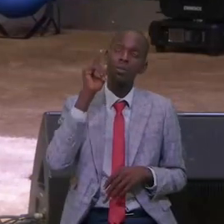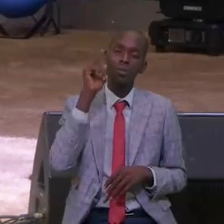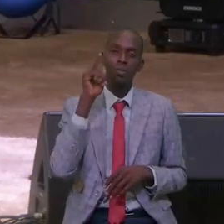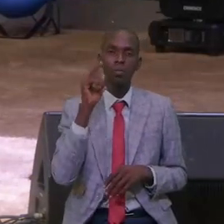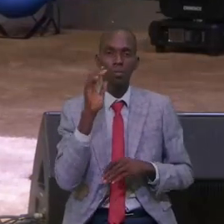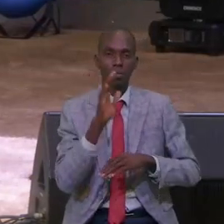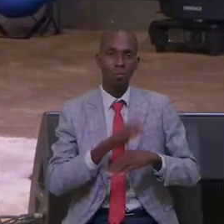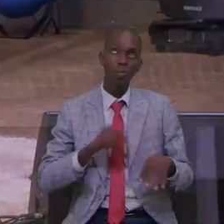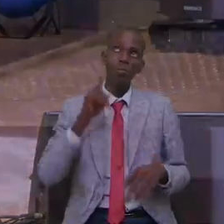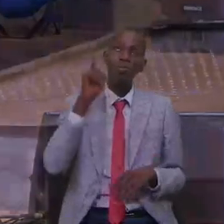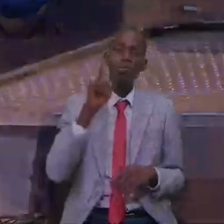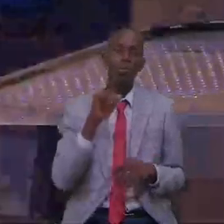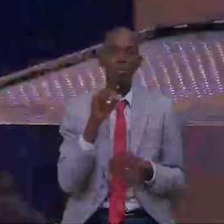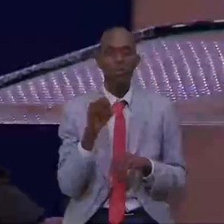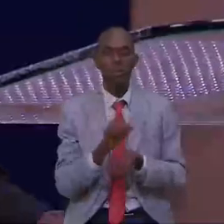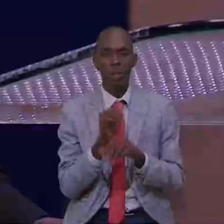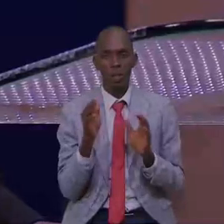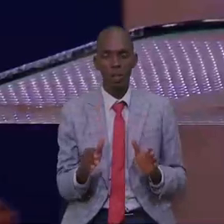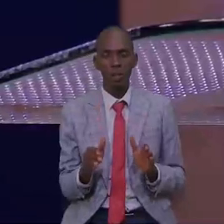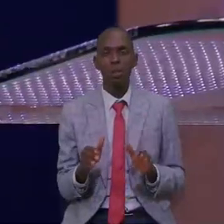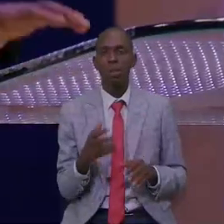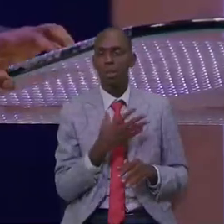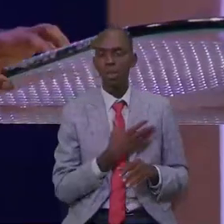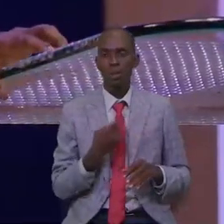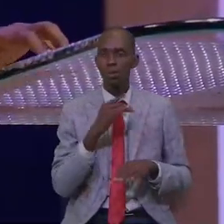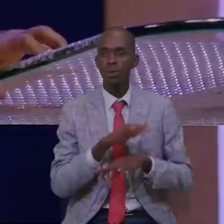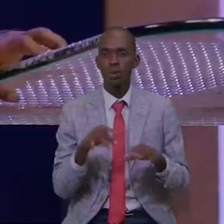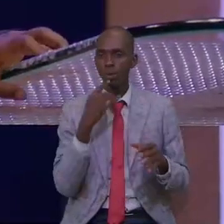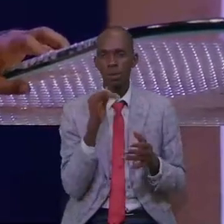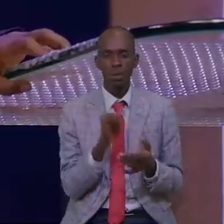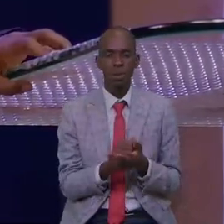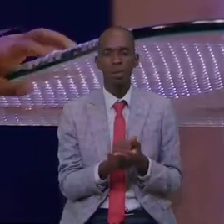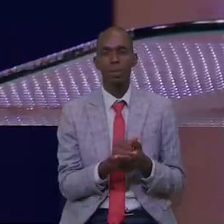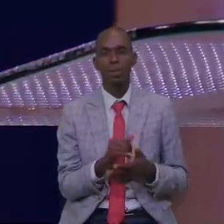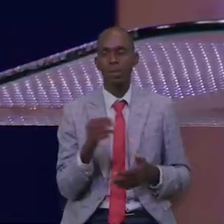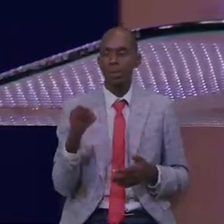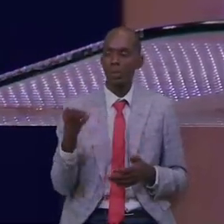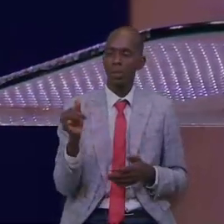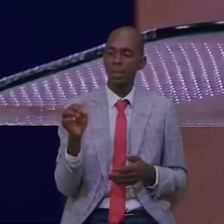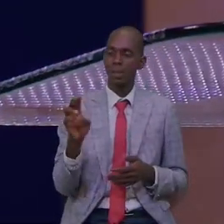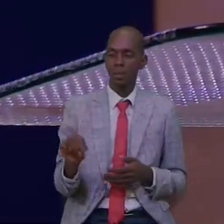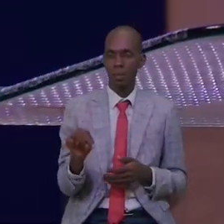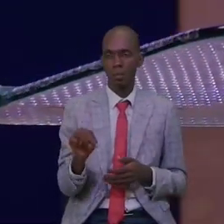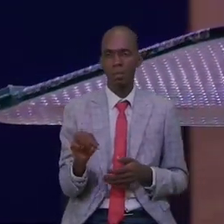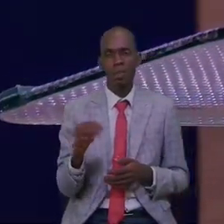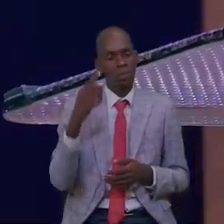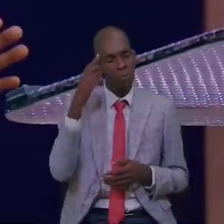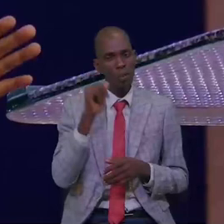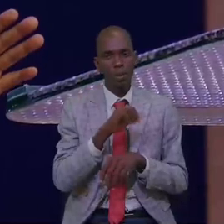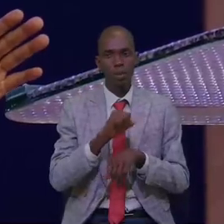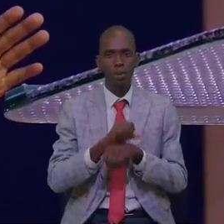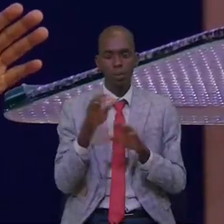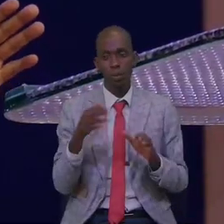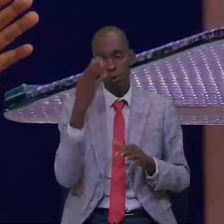il est appelé la pierre. Celui qui croit en elle, la pierre.